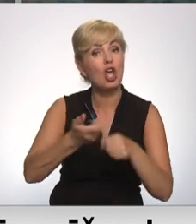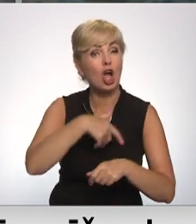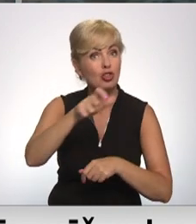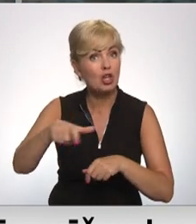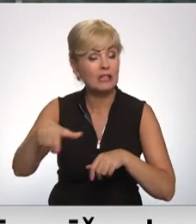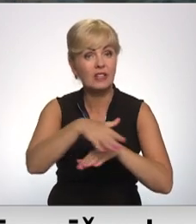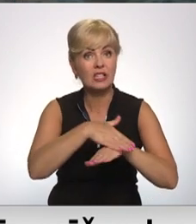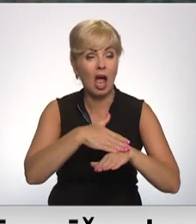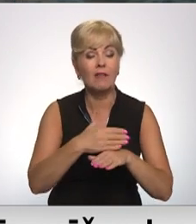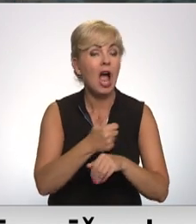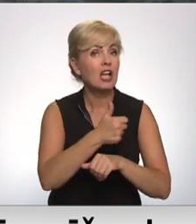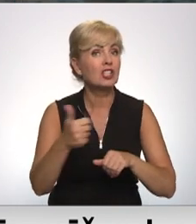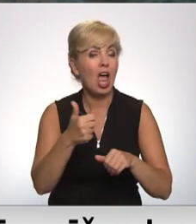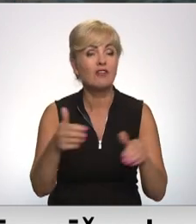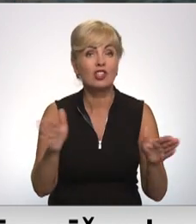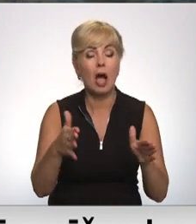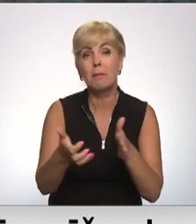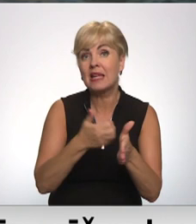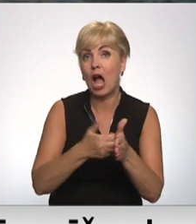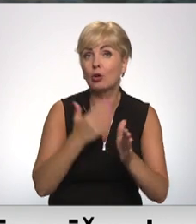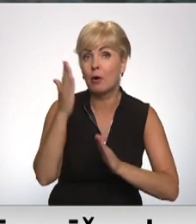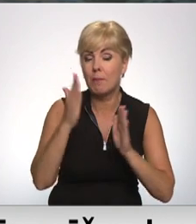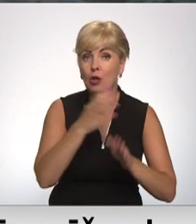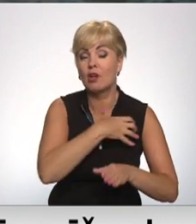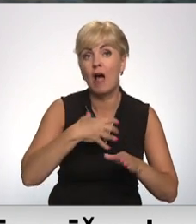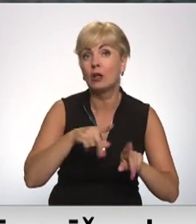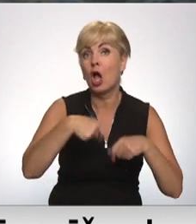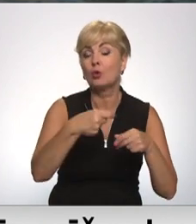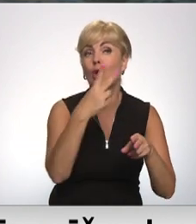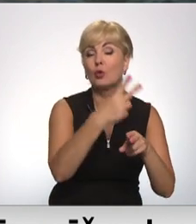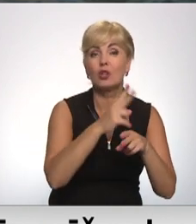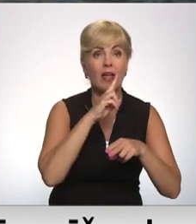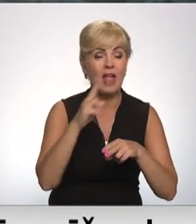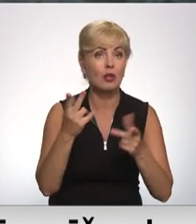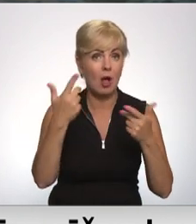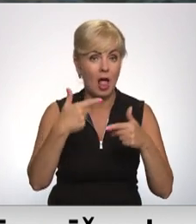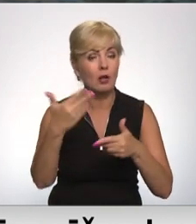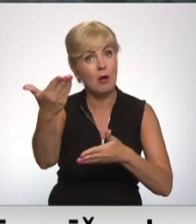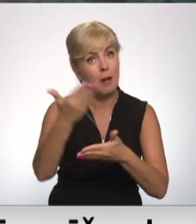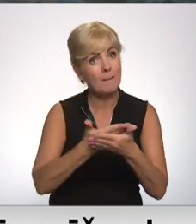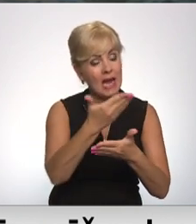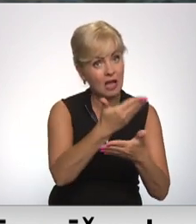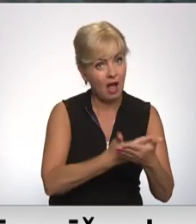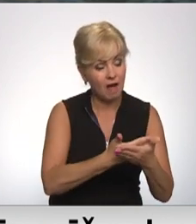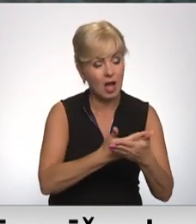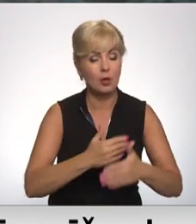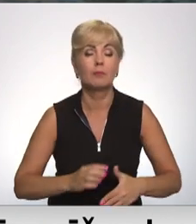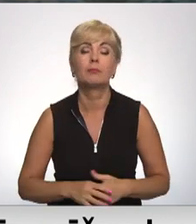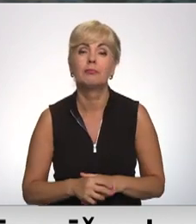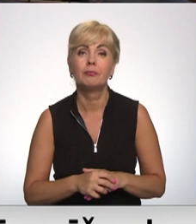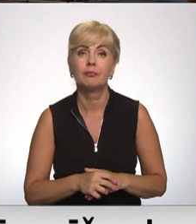Saeimai ārkārtas sēdē šodien pietrūka balsu, lai valdībai dot uzdevumu nedēļas laikā nākamajā ar piedāvājumu. Turpina Madara